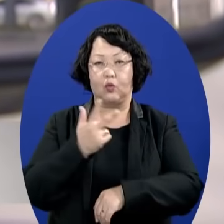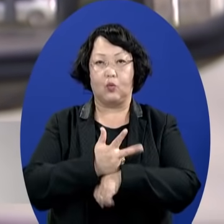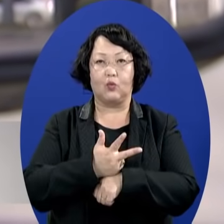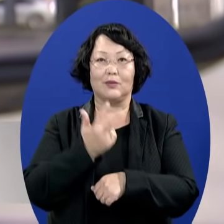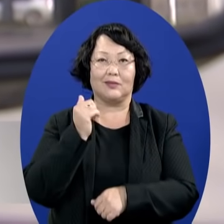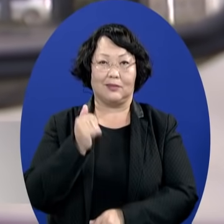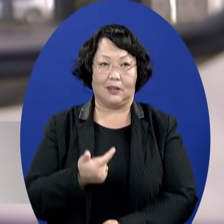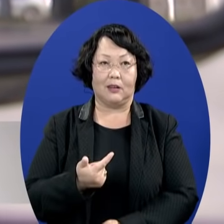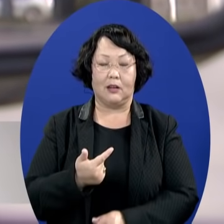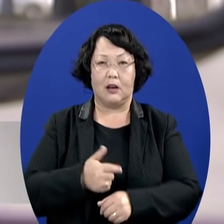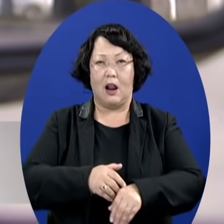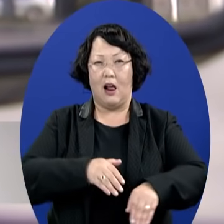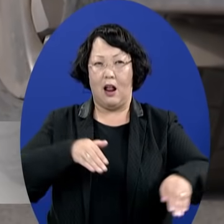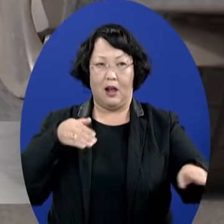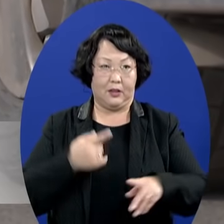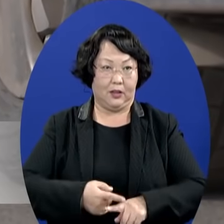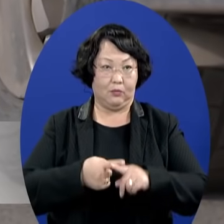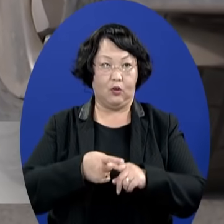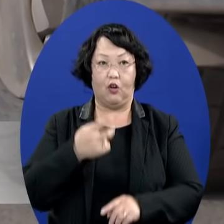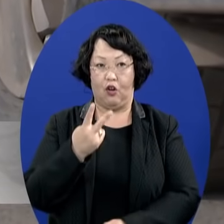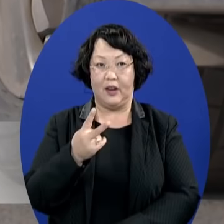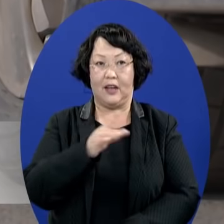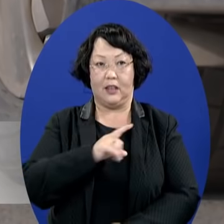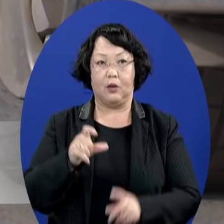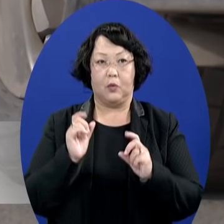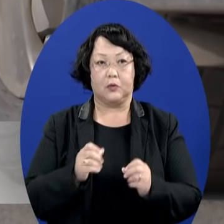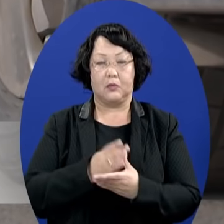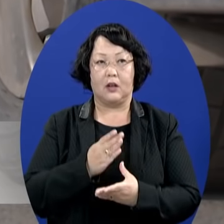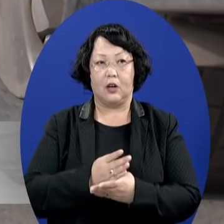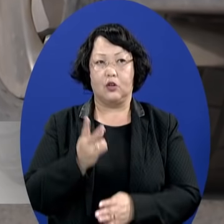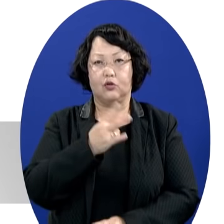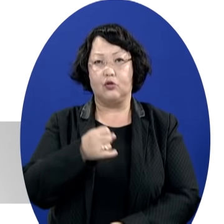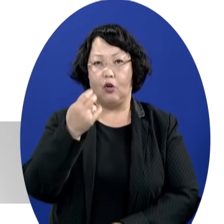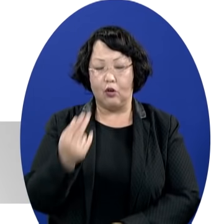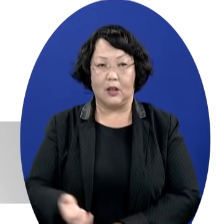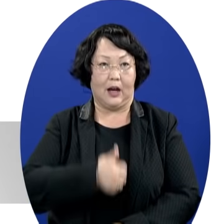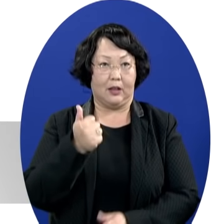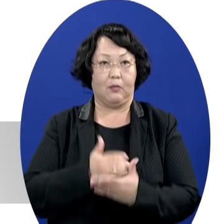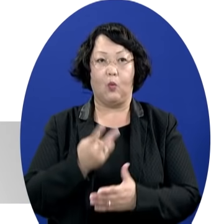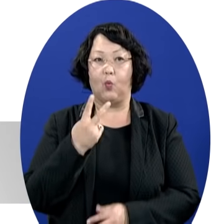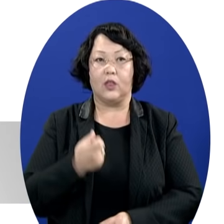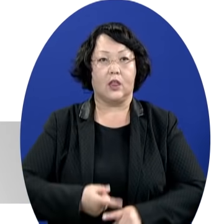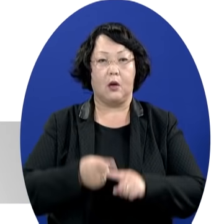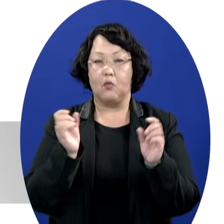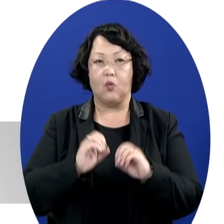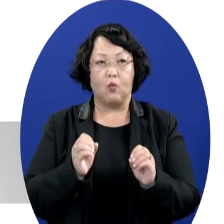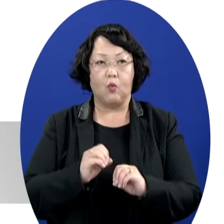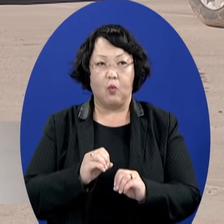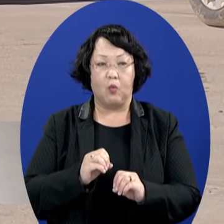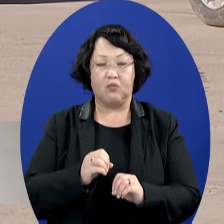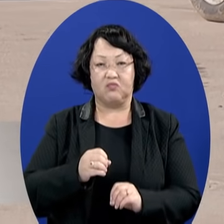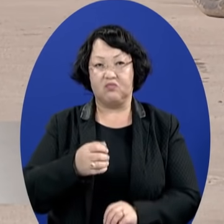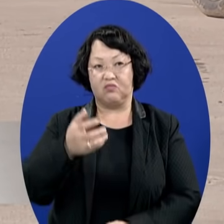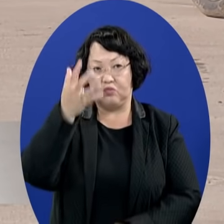энд очиход оочр улам нэмэгдэж 2 игнэ болсон байлаа. Нөөц хангалттай би үн нэмэхгүй гих алтныхны ердөө